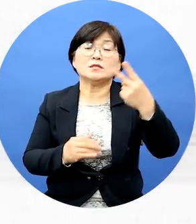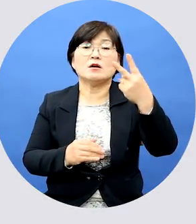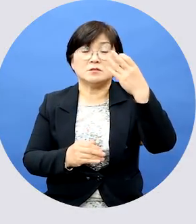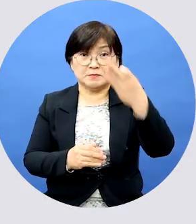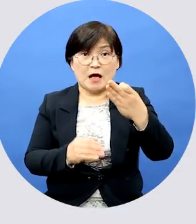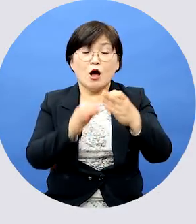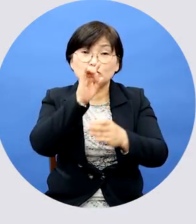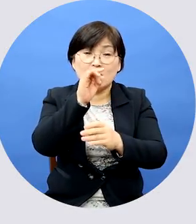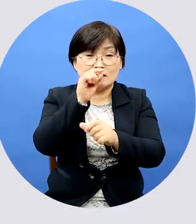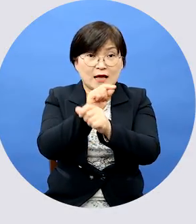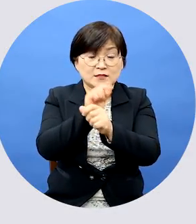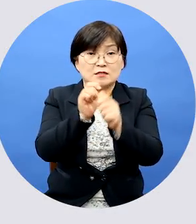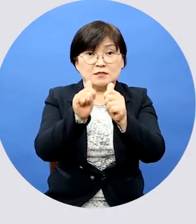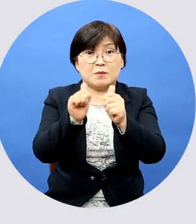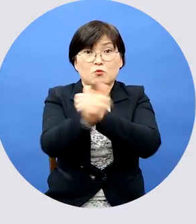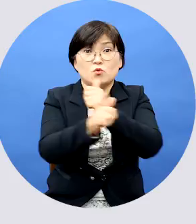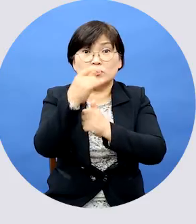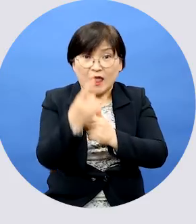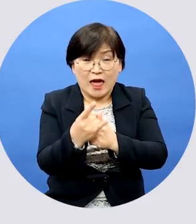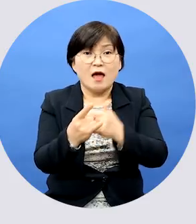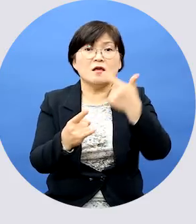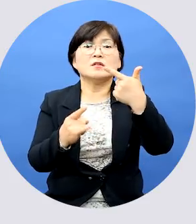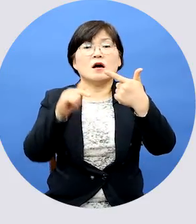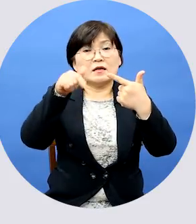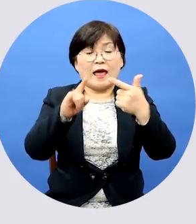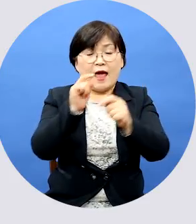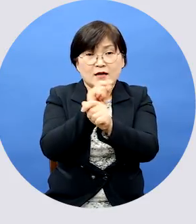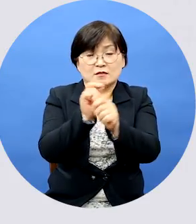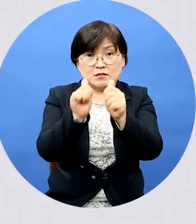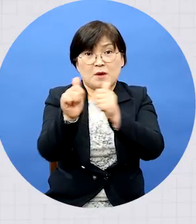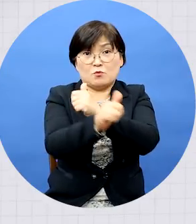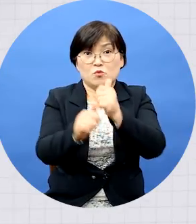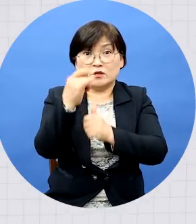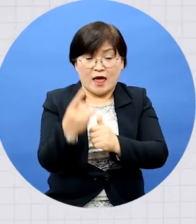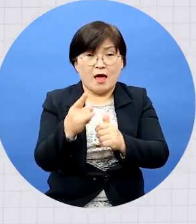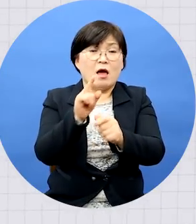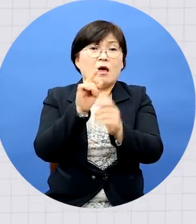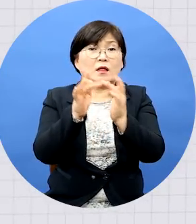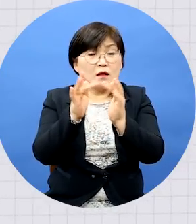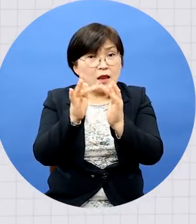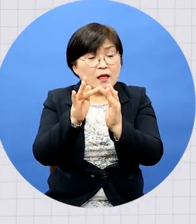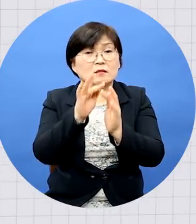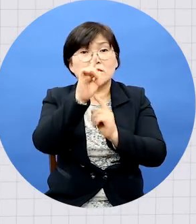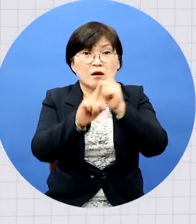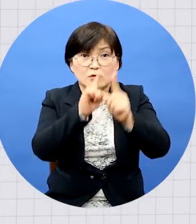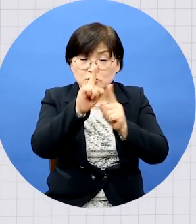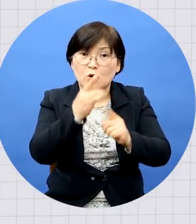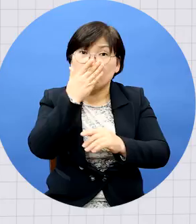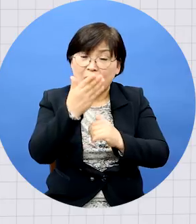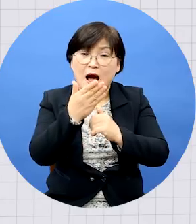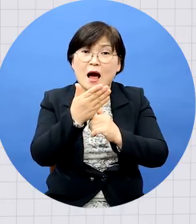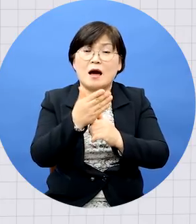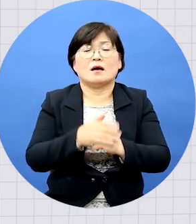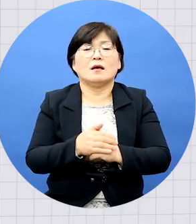2014년 중앙행정심판위원회를 비롯한 6개 행정심판위원회에서 온라인 행정심판을 먼저 도입하게